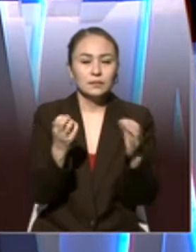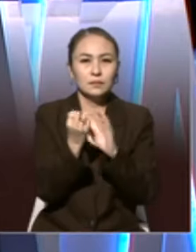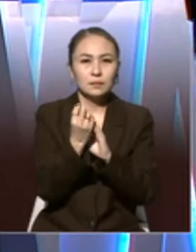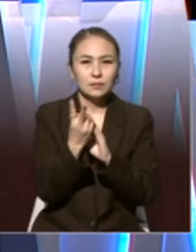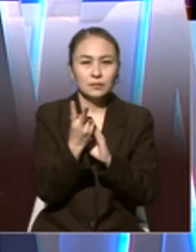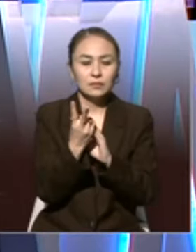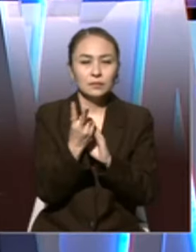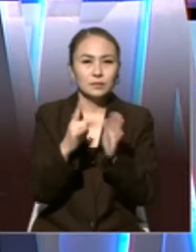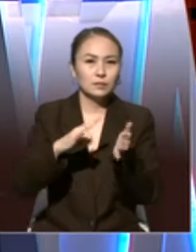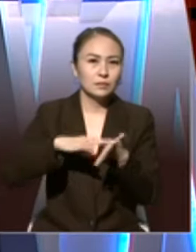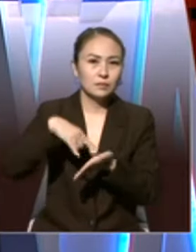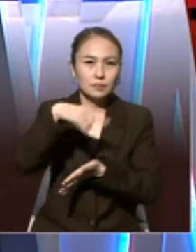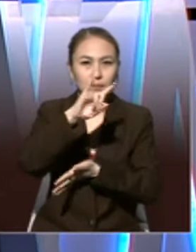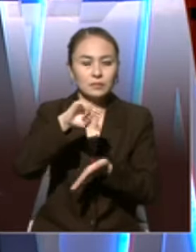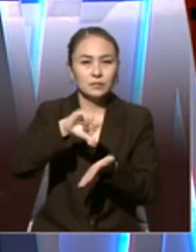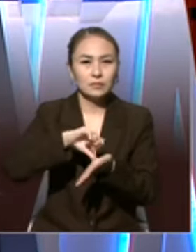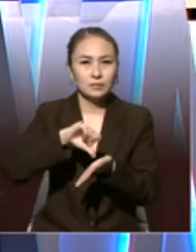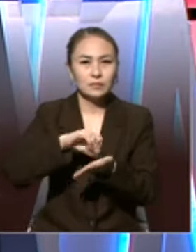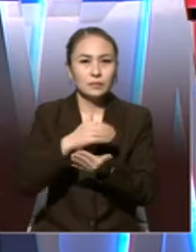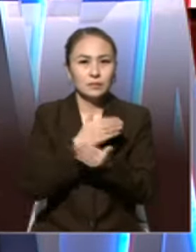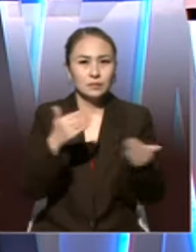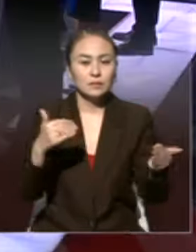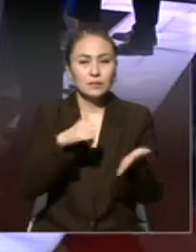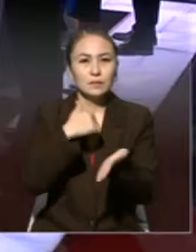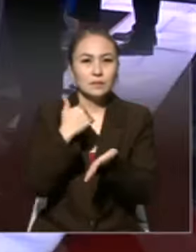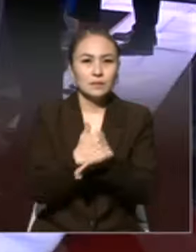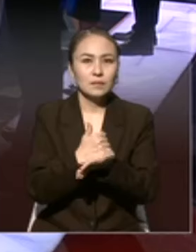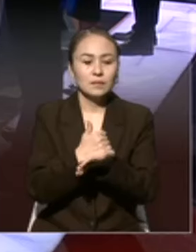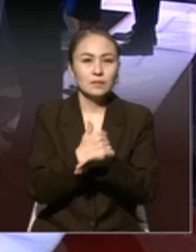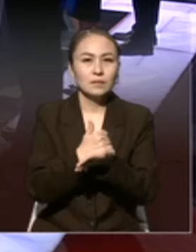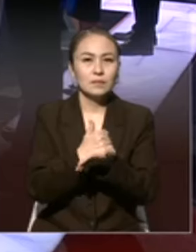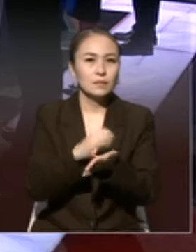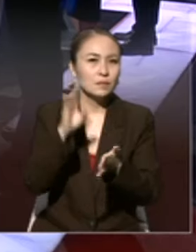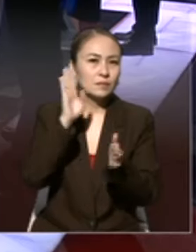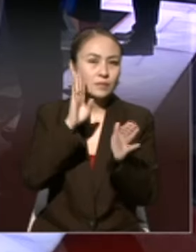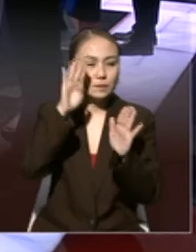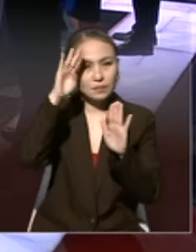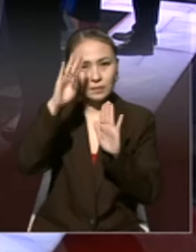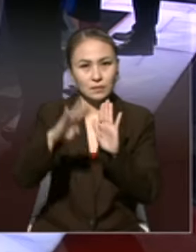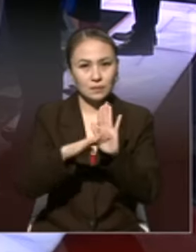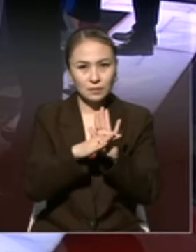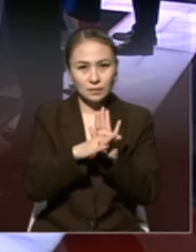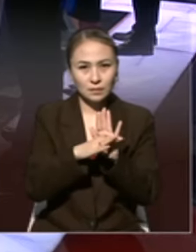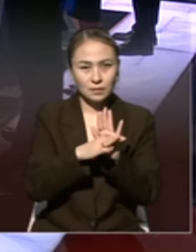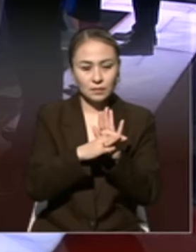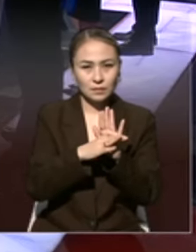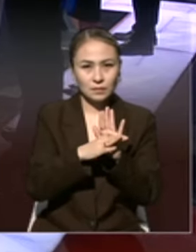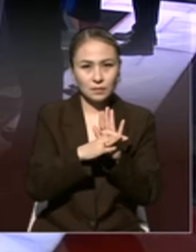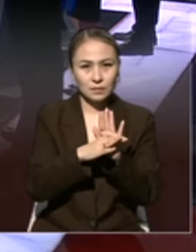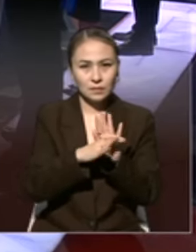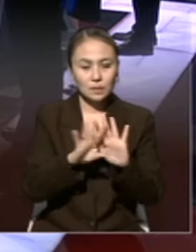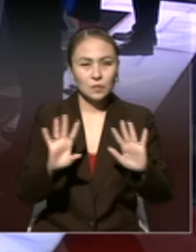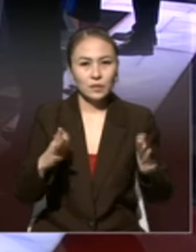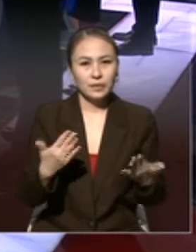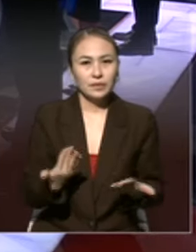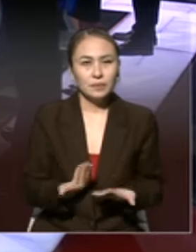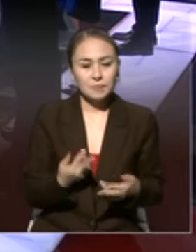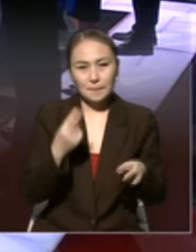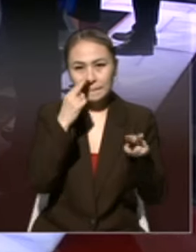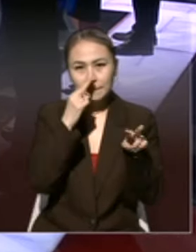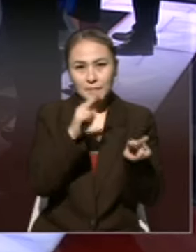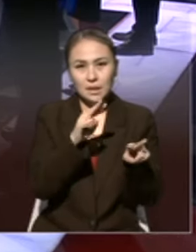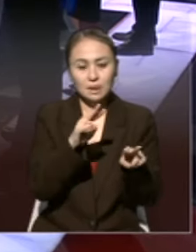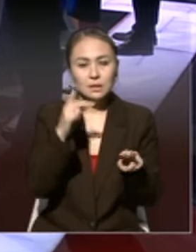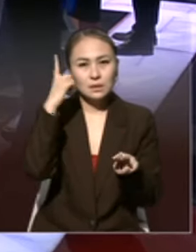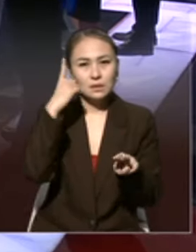12 тікұшақ жұмылдырып жатыр, бұл жерде бұлар ең бастысы сол су қоймаларындағы жағдайларды бақылап, қалай бізге